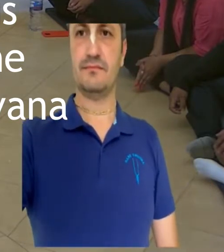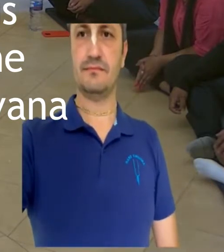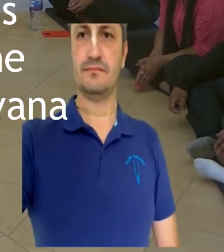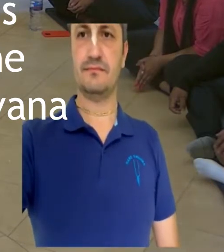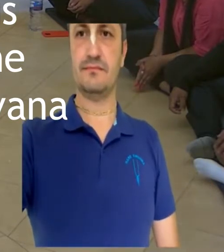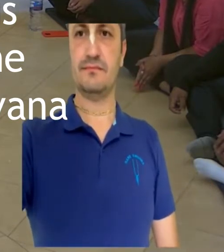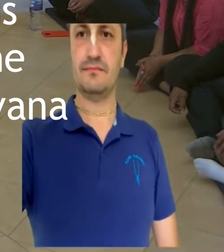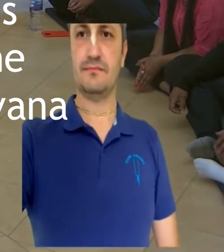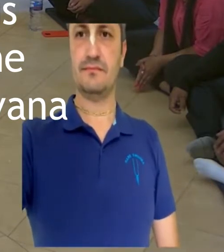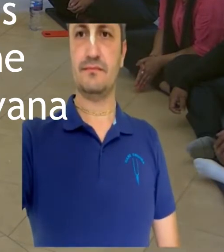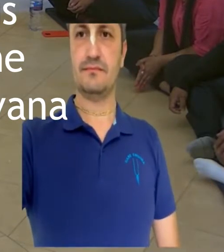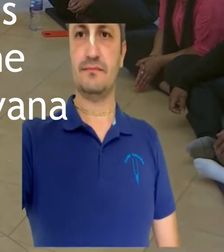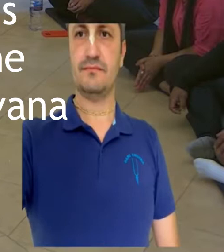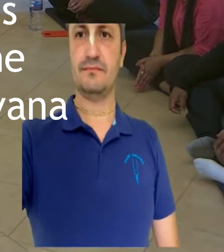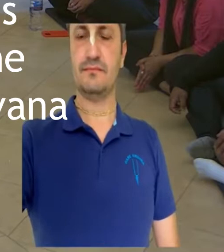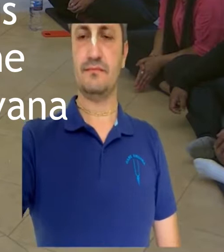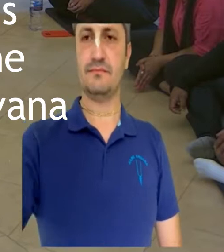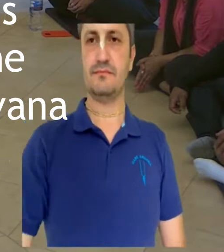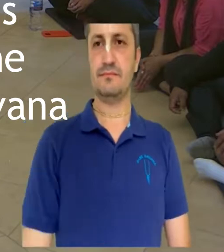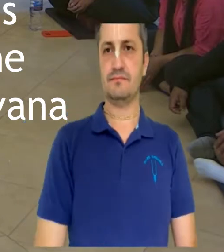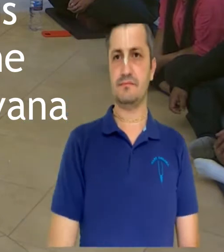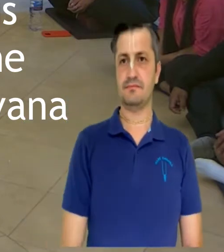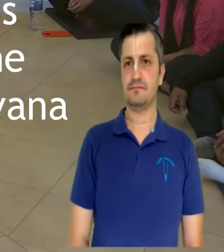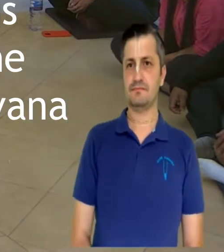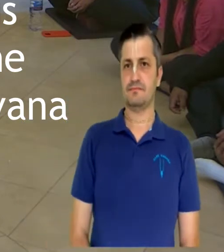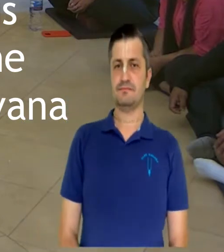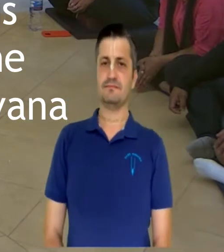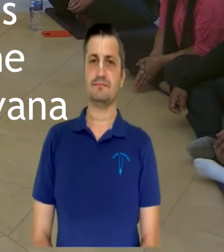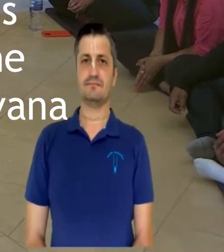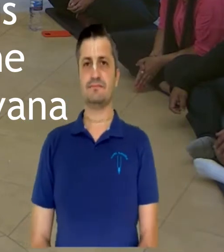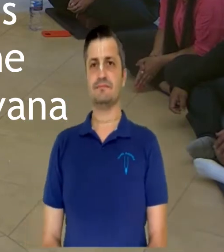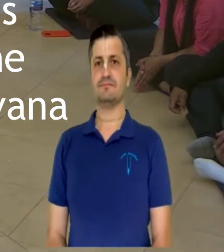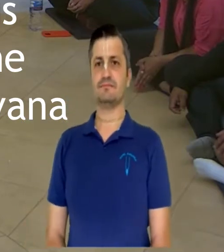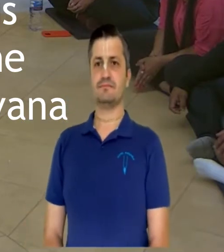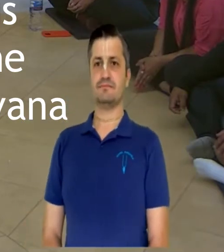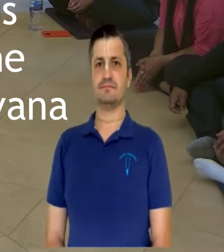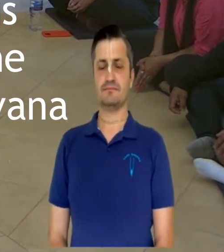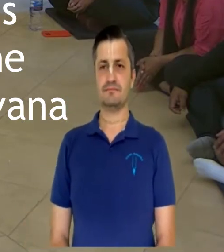बिहारी जय राधा माधव